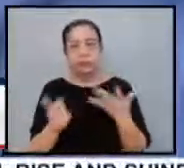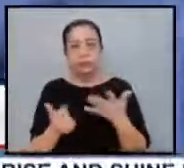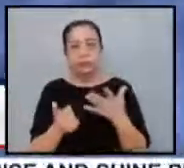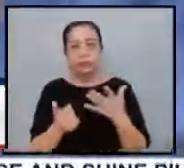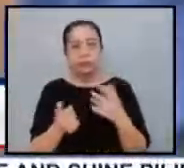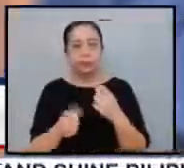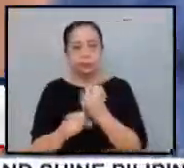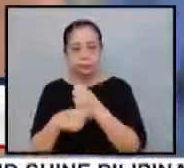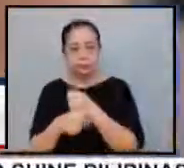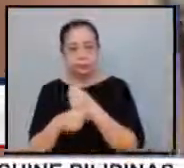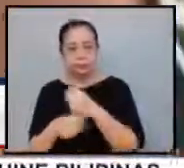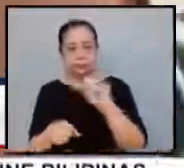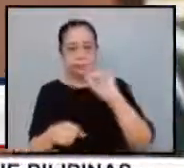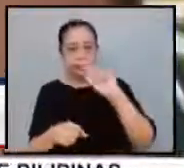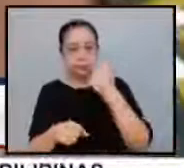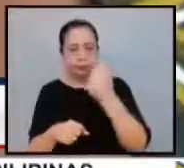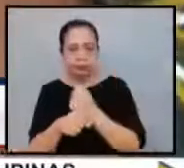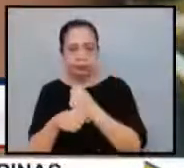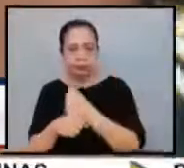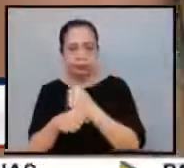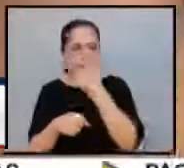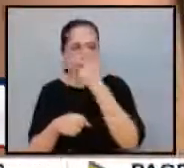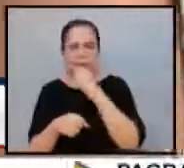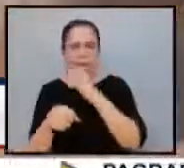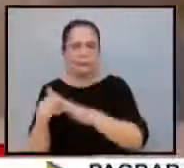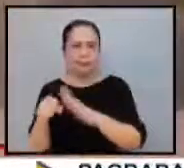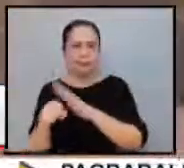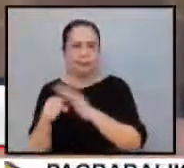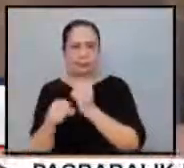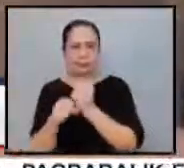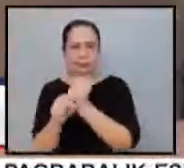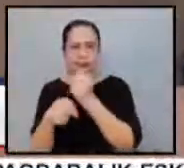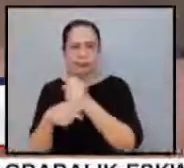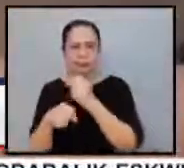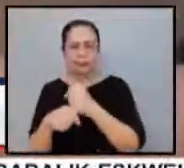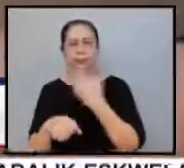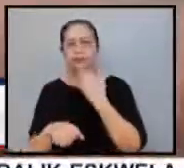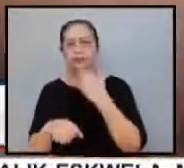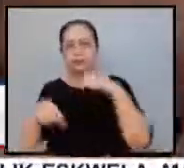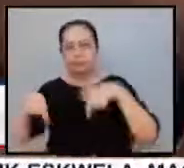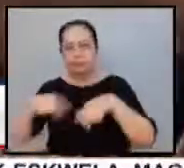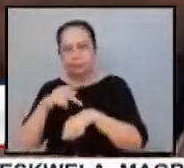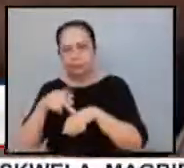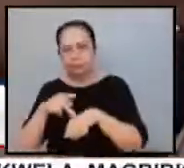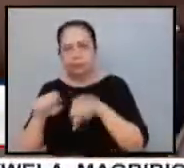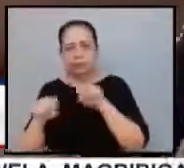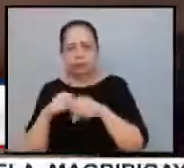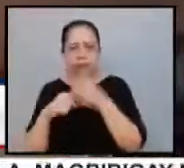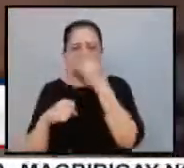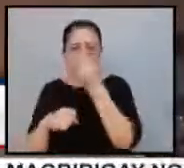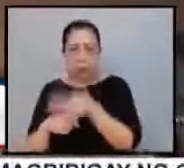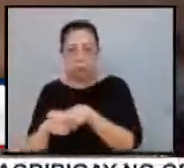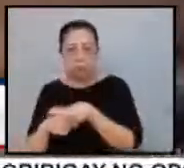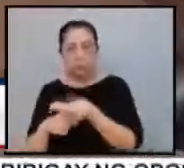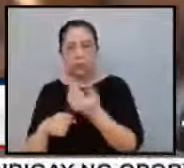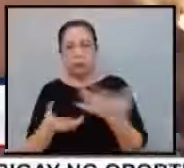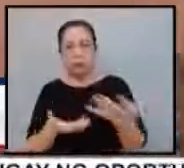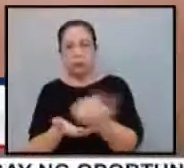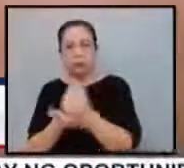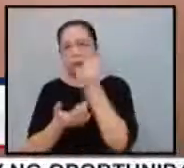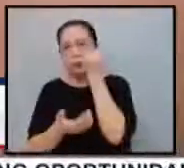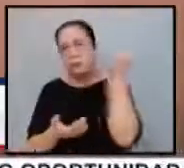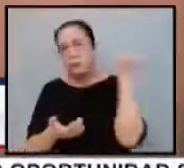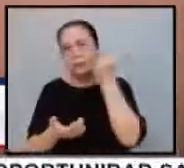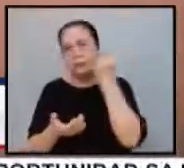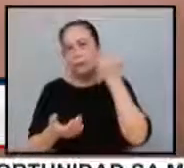ngayong Agosto. Hindi kasi naging sapat ang naging produksyon sa bansa dahil sa mababang volume ng naaning tubo dahil sa epekto ng mga pag-ulan